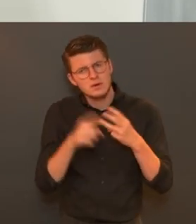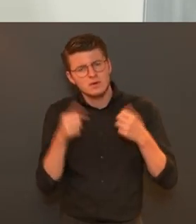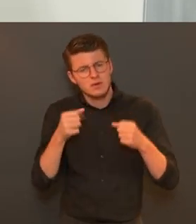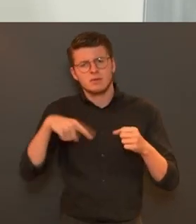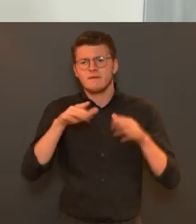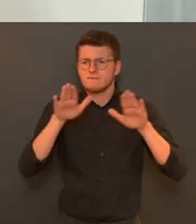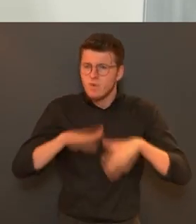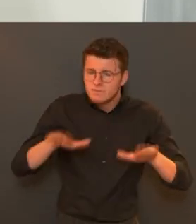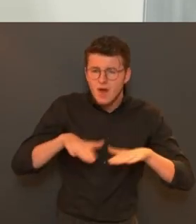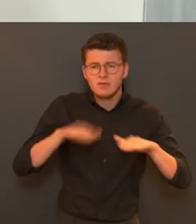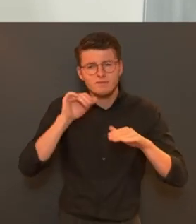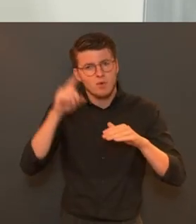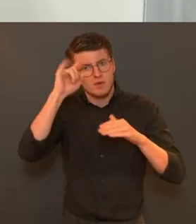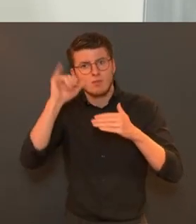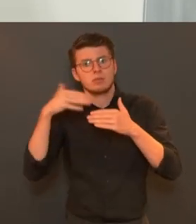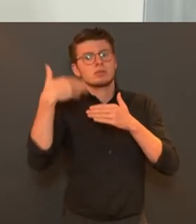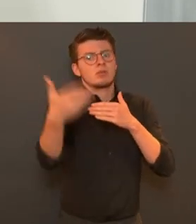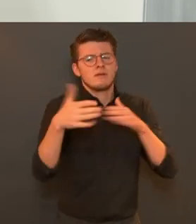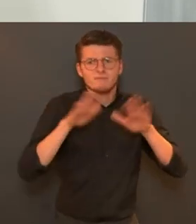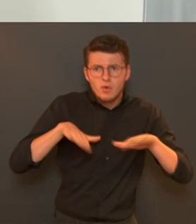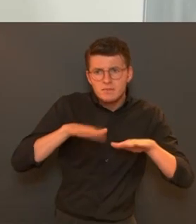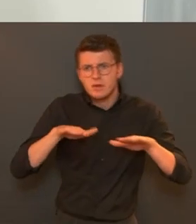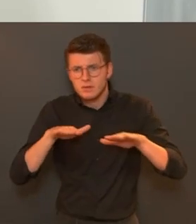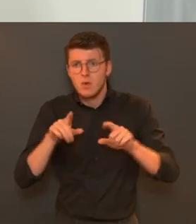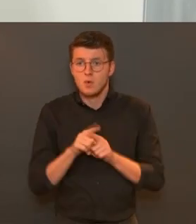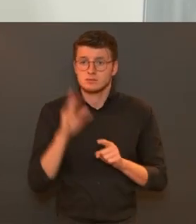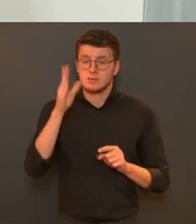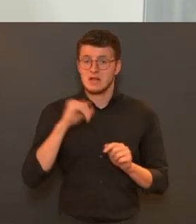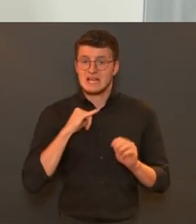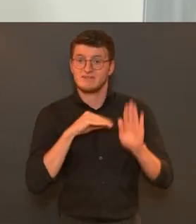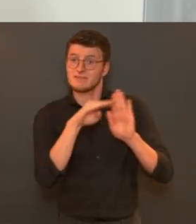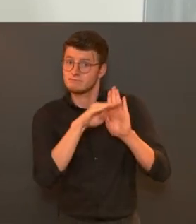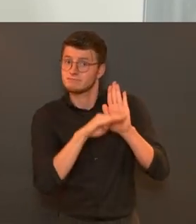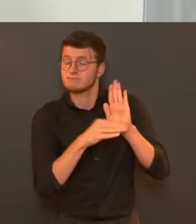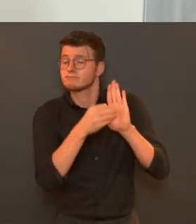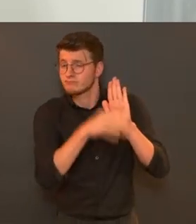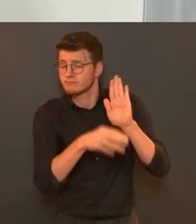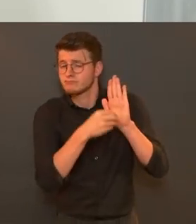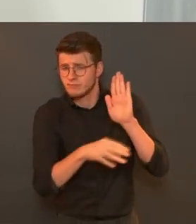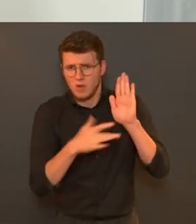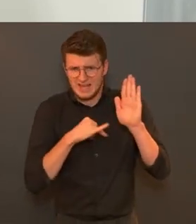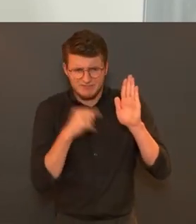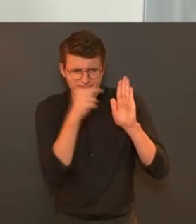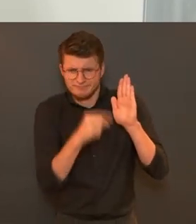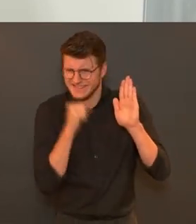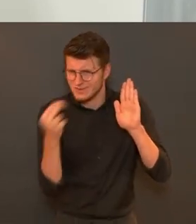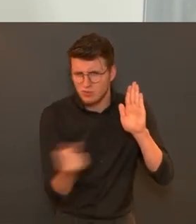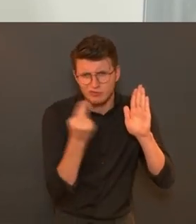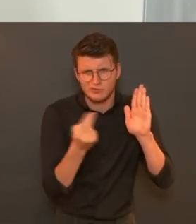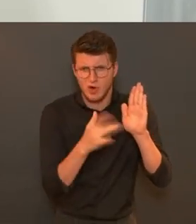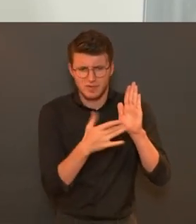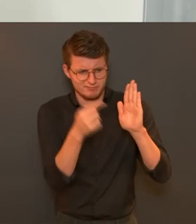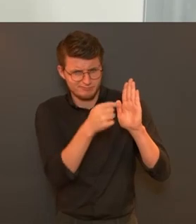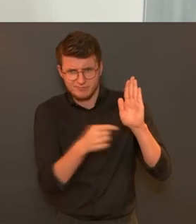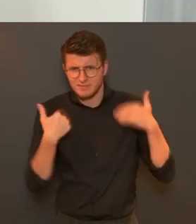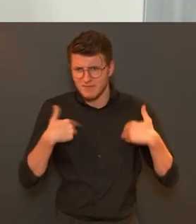permettra aussi d'anticiper certaines choses. Donc certaines règles seront assouplies parce qu'elles ne sont plus utiles